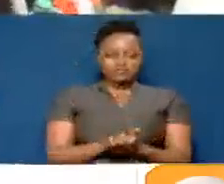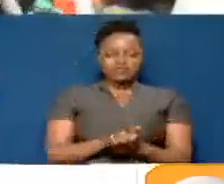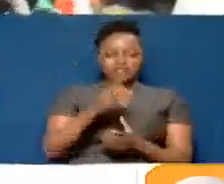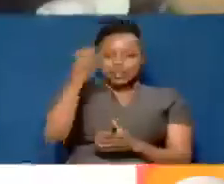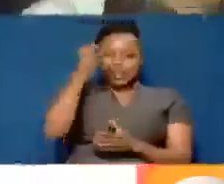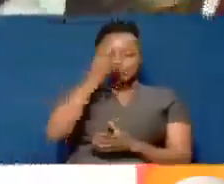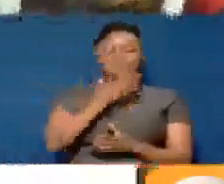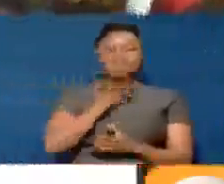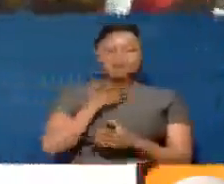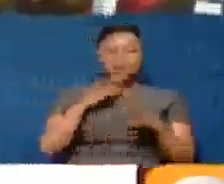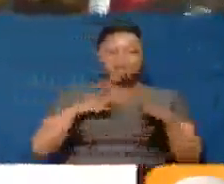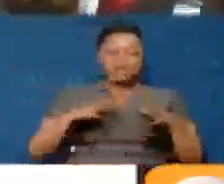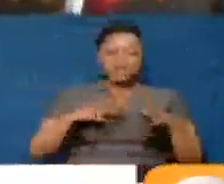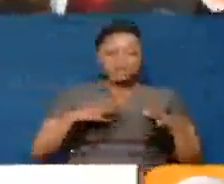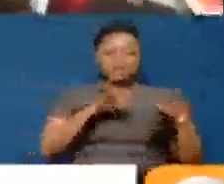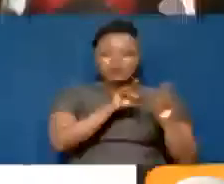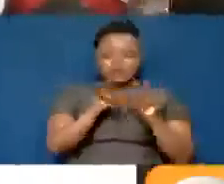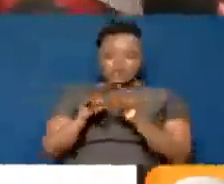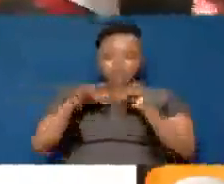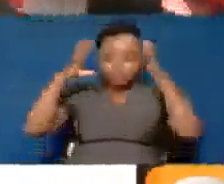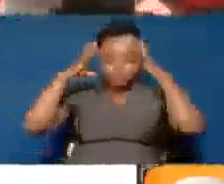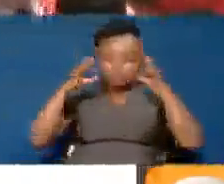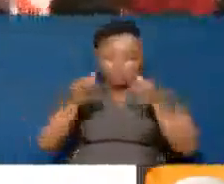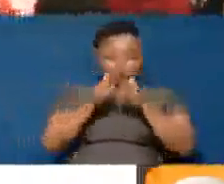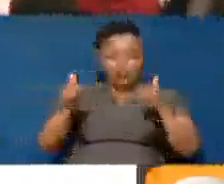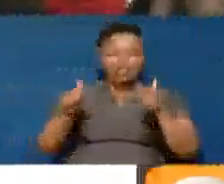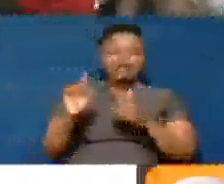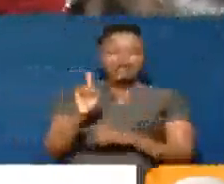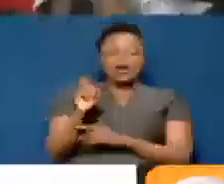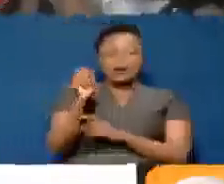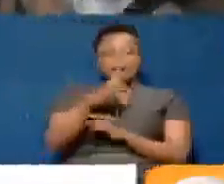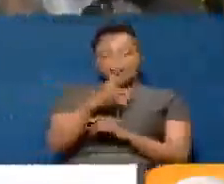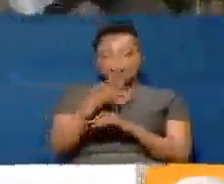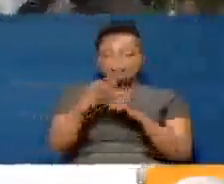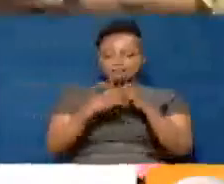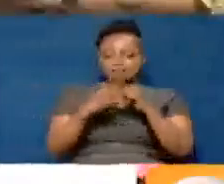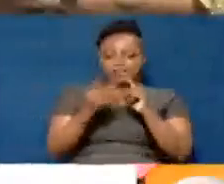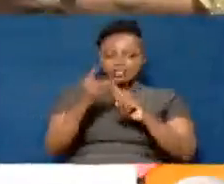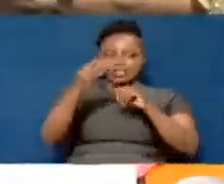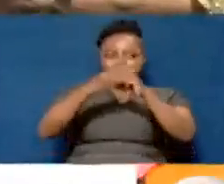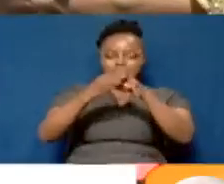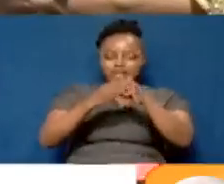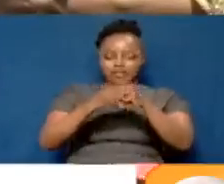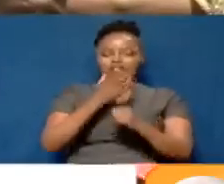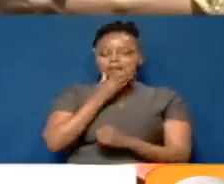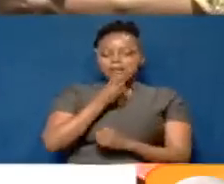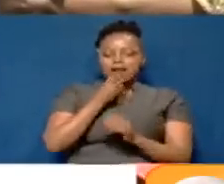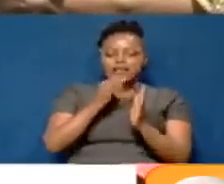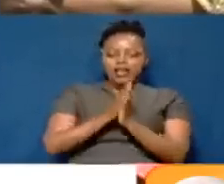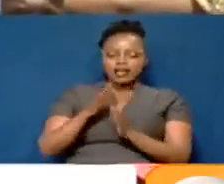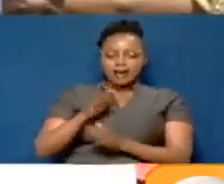Karua amewataka wenyeji wa Mlima Kenya kufanya uamuzi wa busara ifikapo Agosti 9. Kwa serikali ya baba na